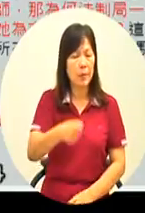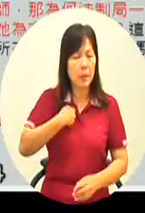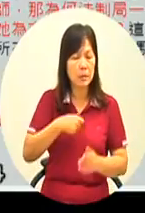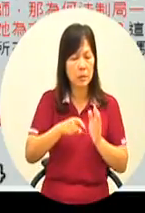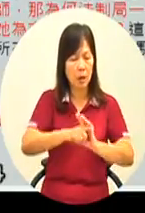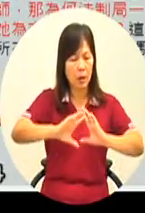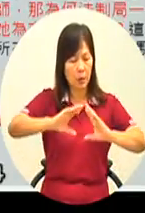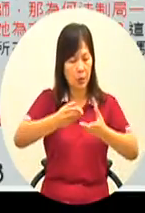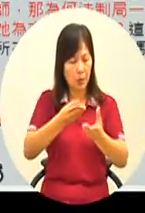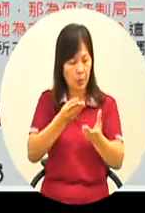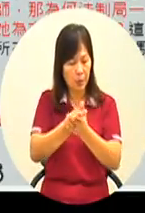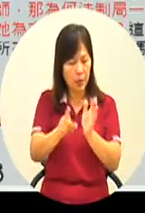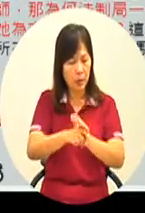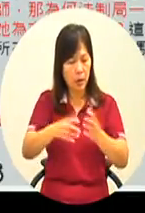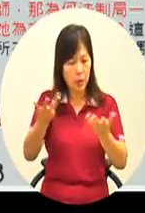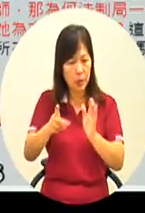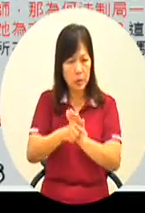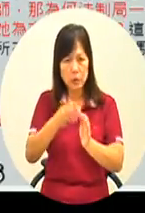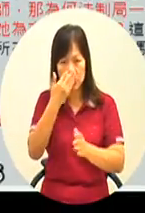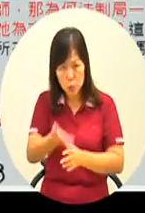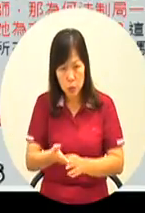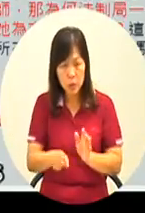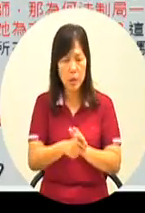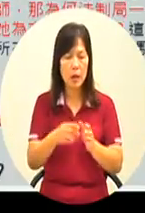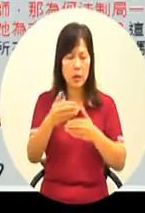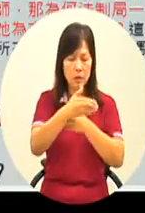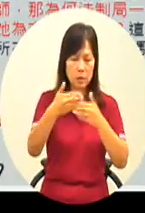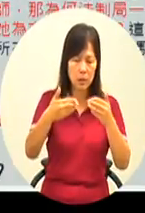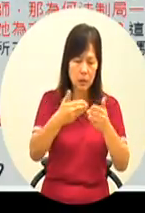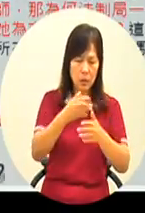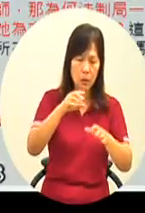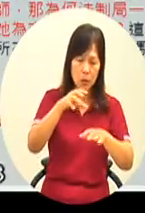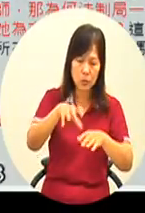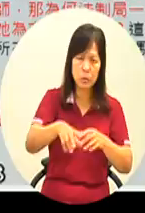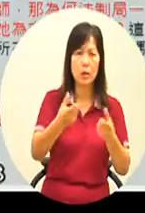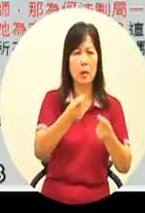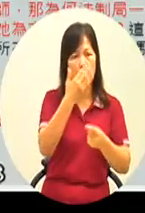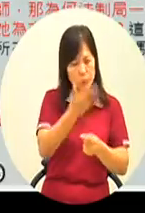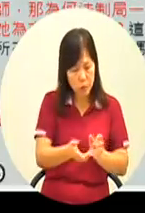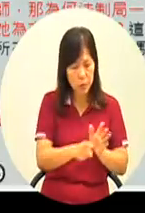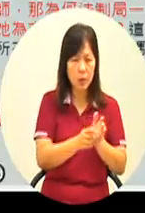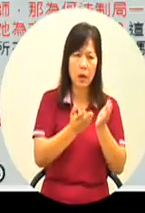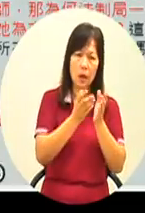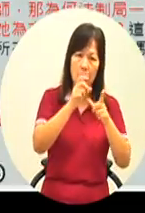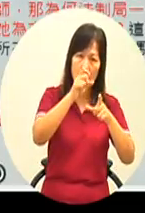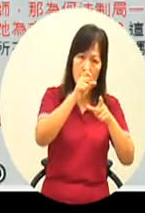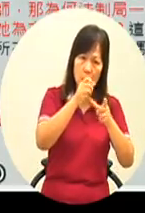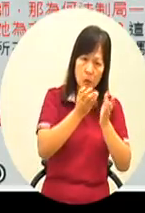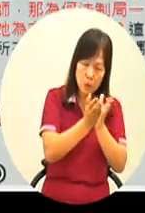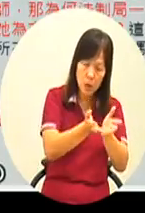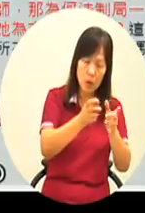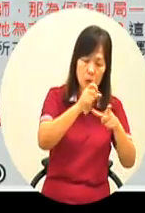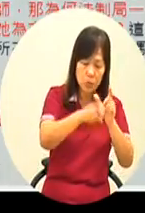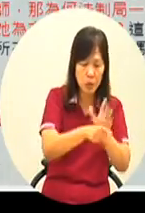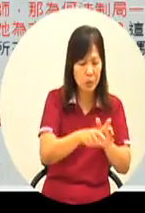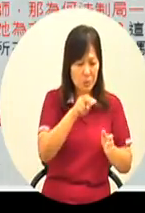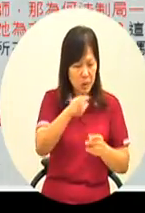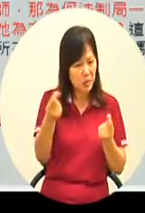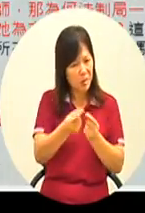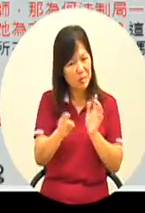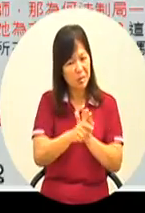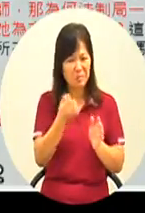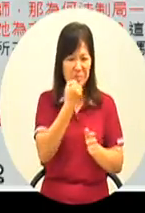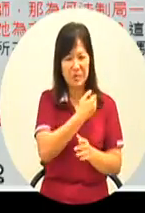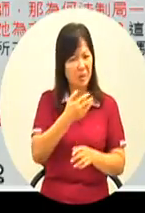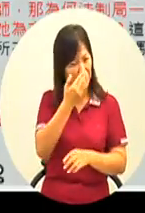的，那交通局所委托他的也是输的，然后呢，轮船公司所委托他的看起来其实也不太乐观，也可能会